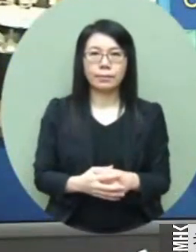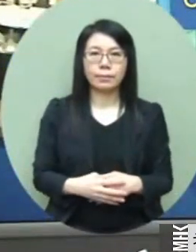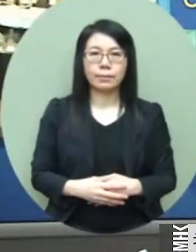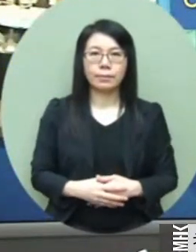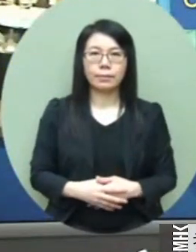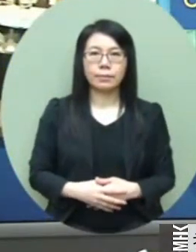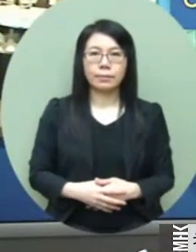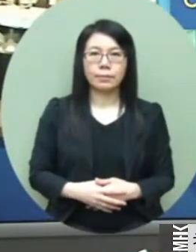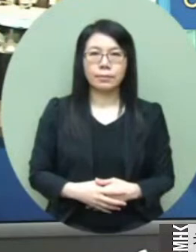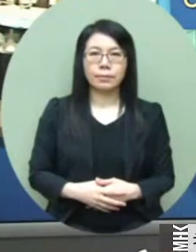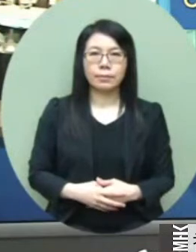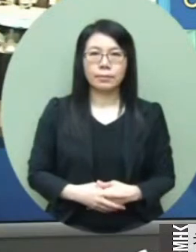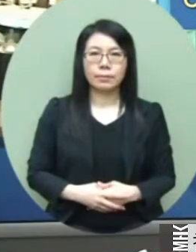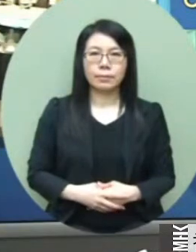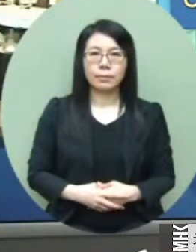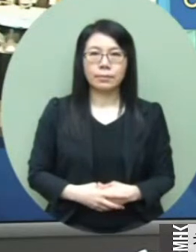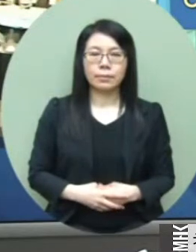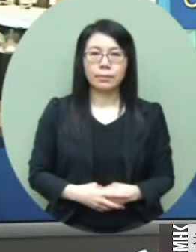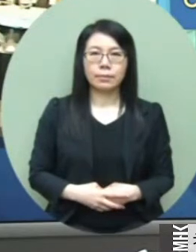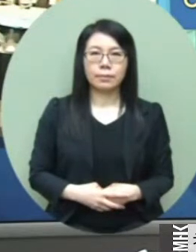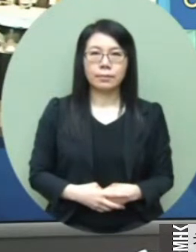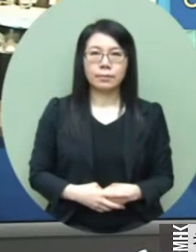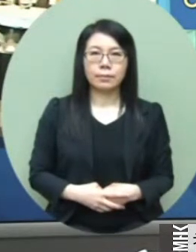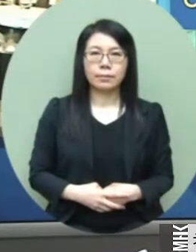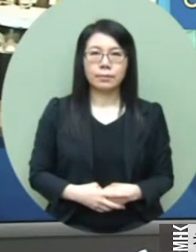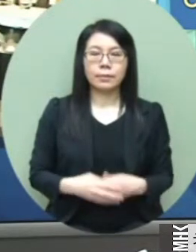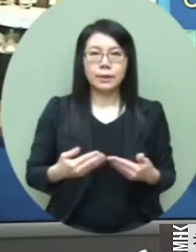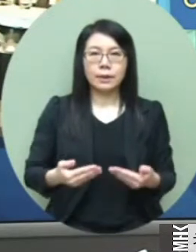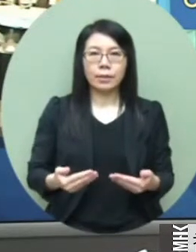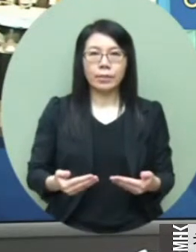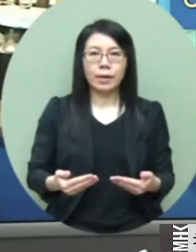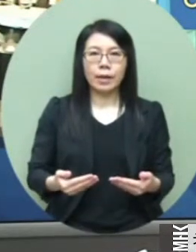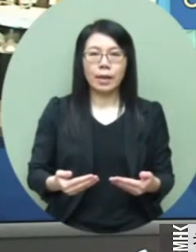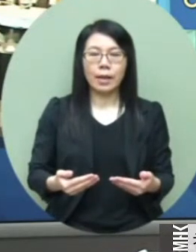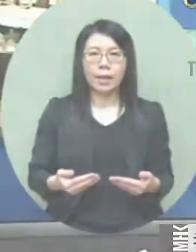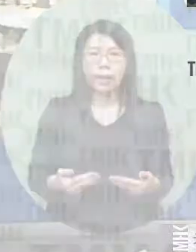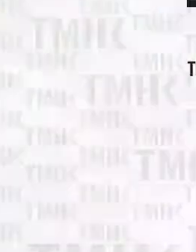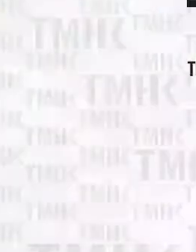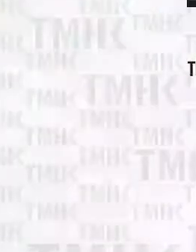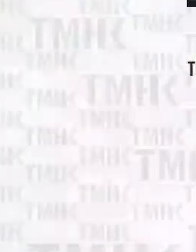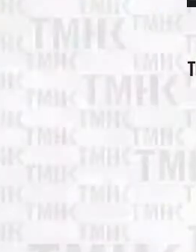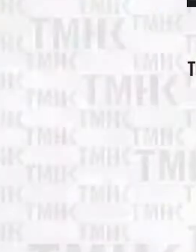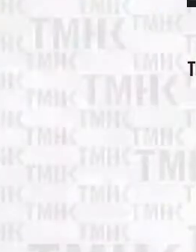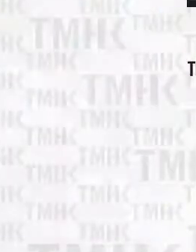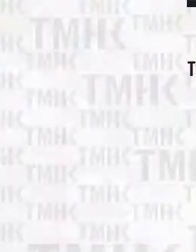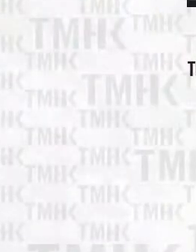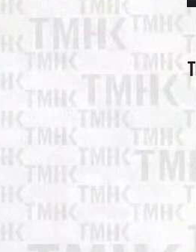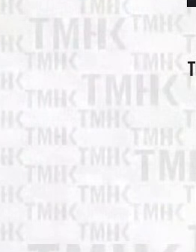我諗我哋今日都冇呢個報道